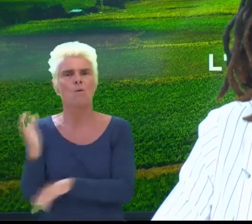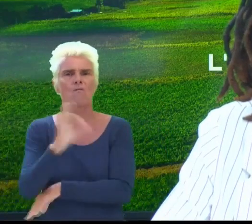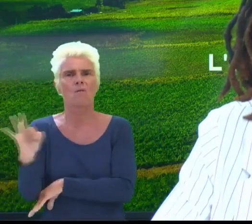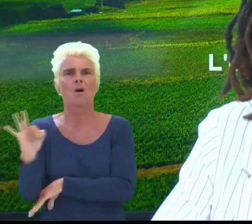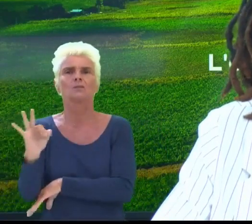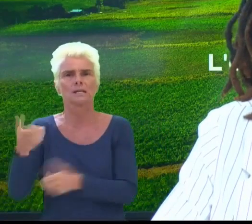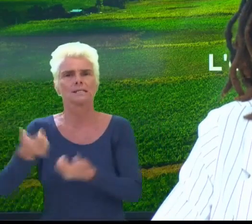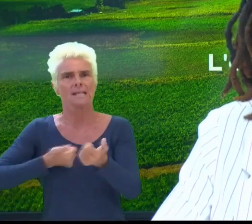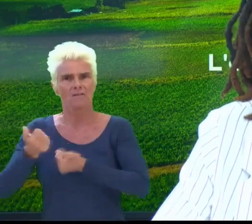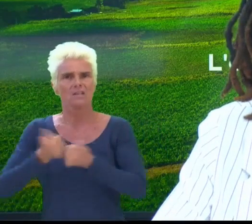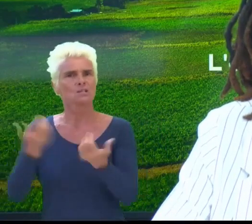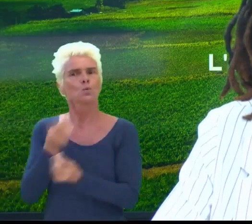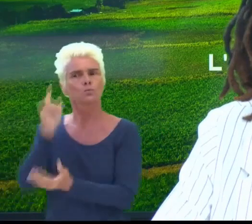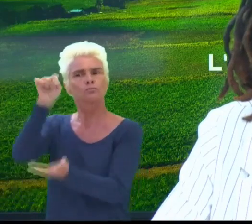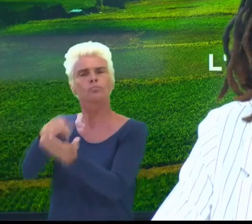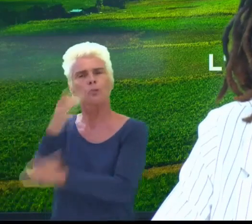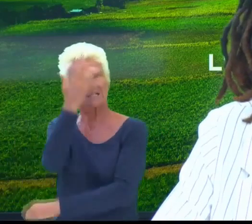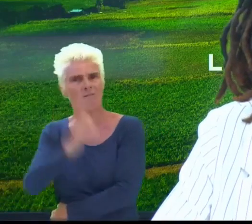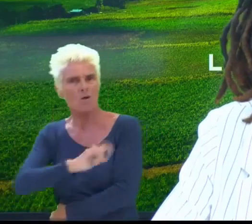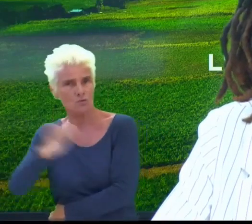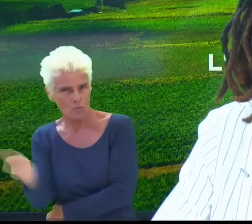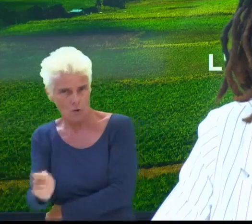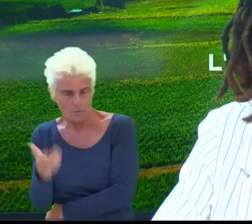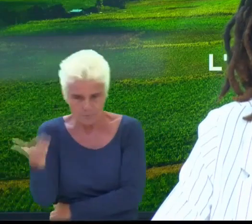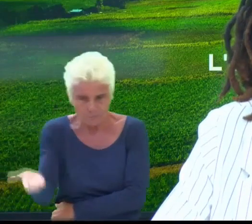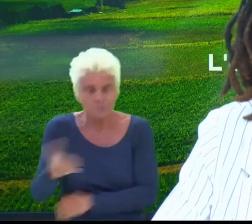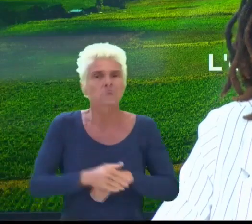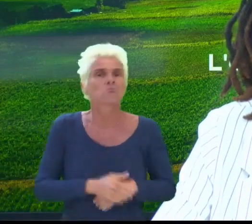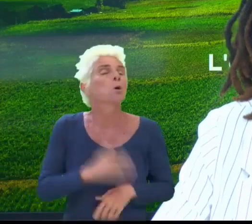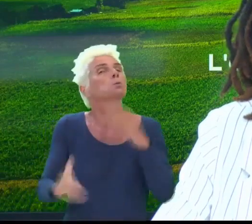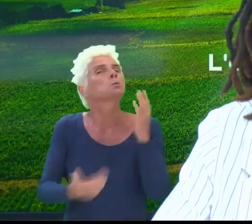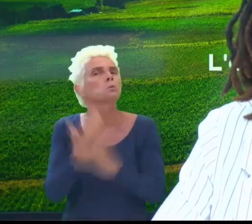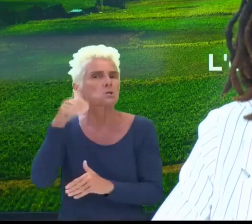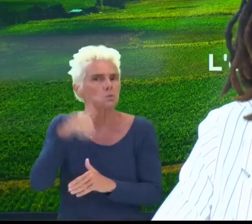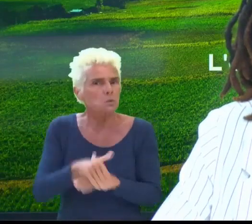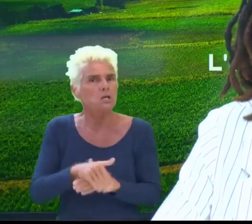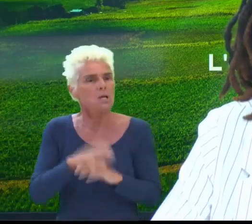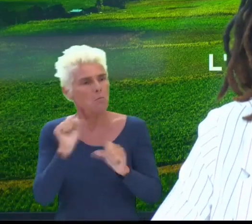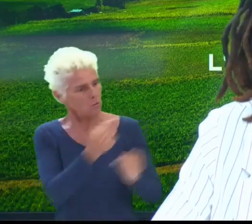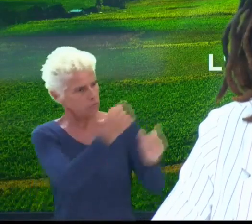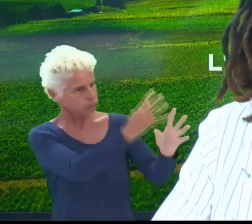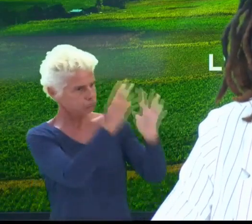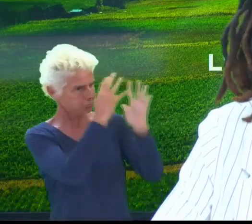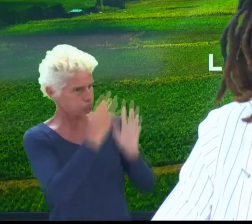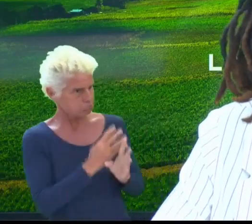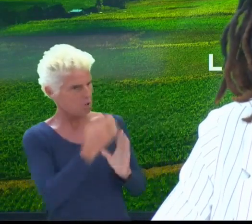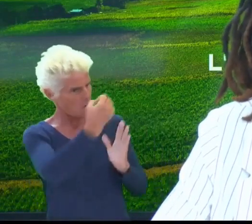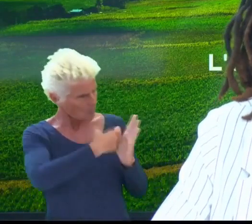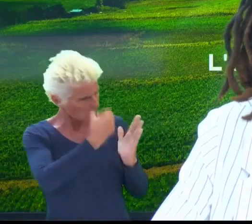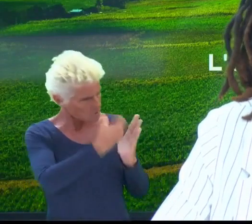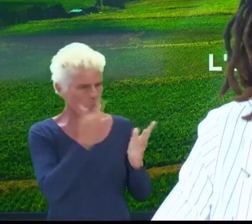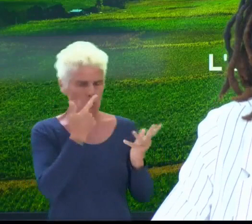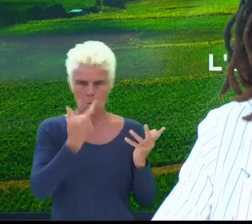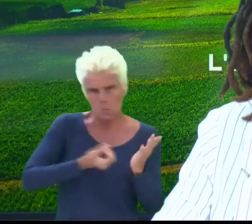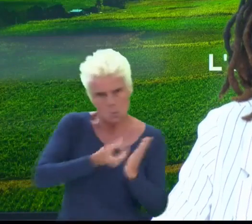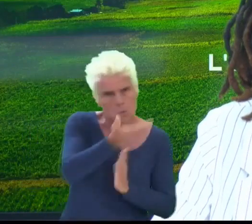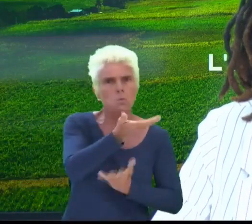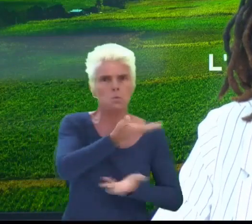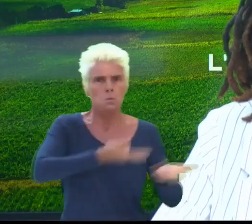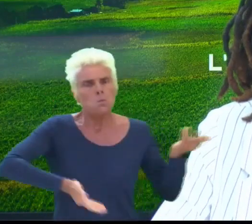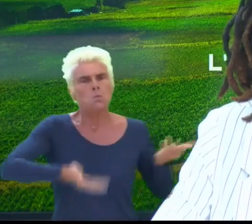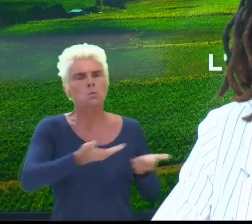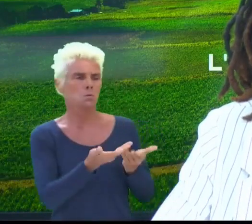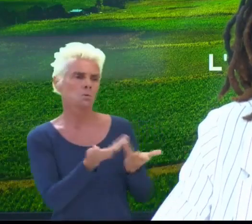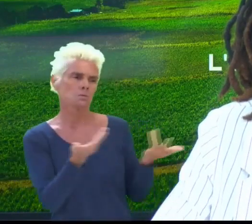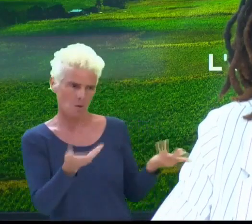de Saint-François pendant toute la journée les personnes concernées ont pu être éclairés sur leur situation et